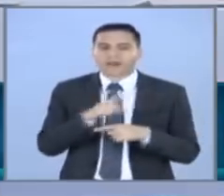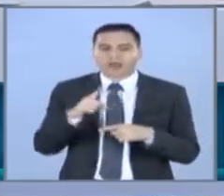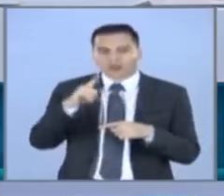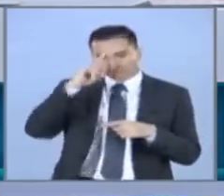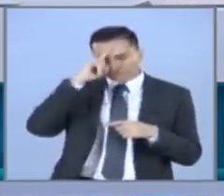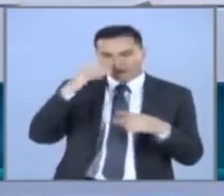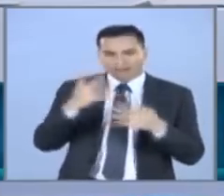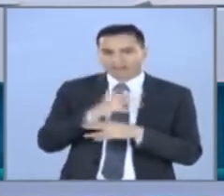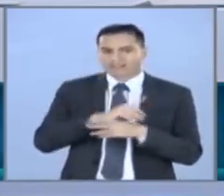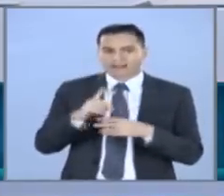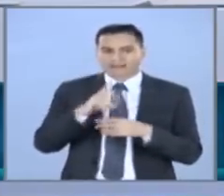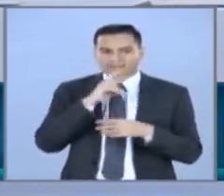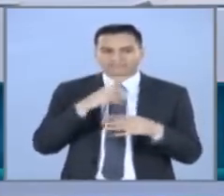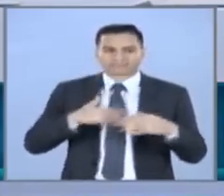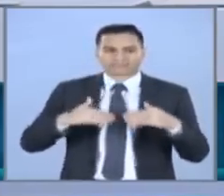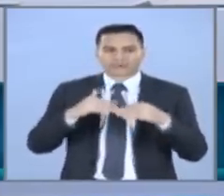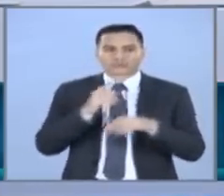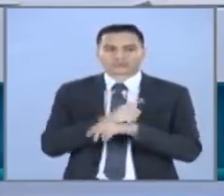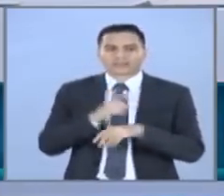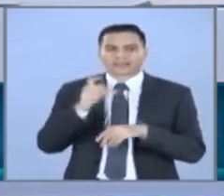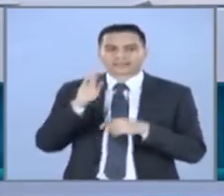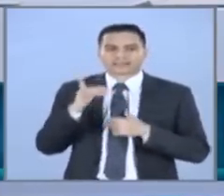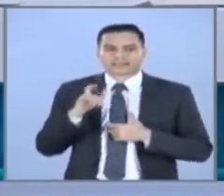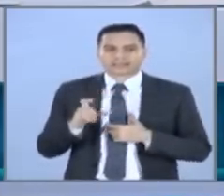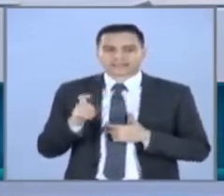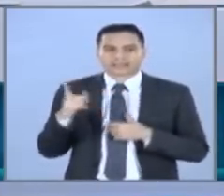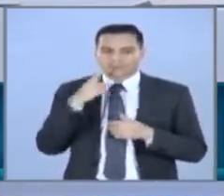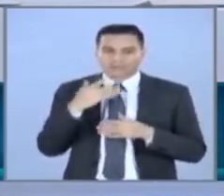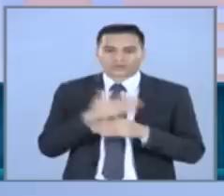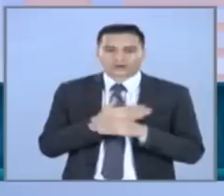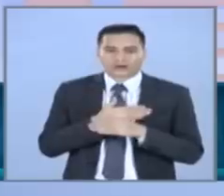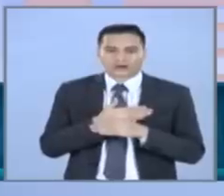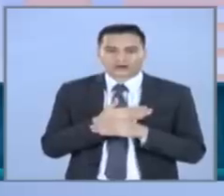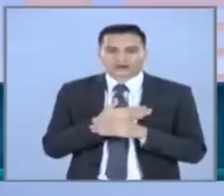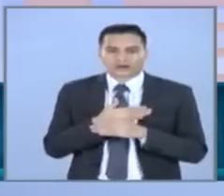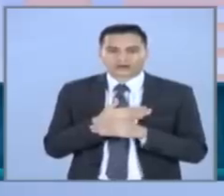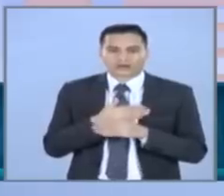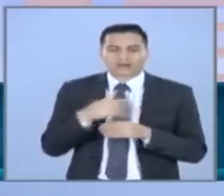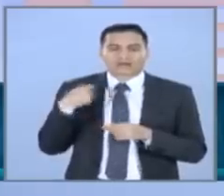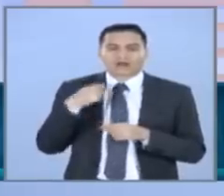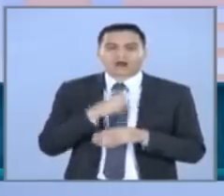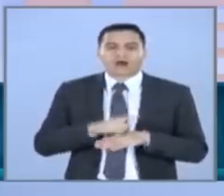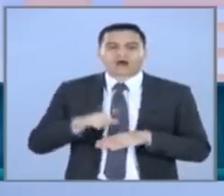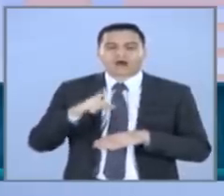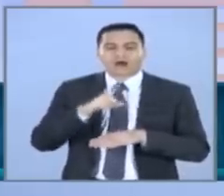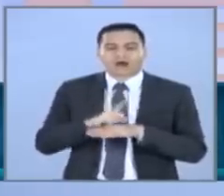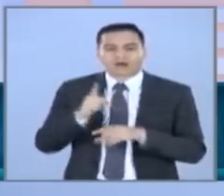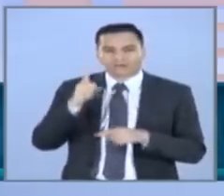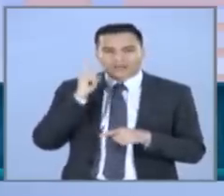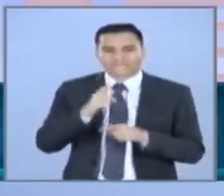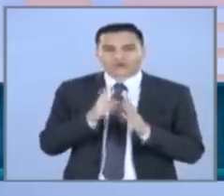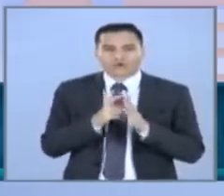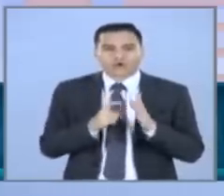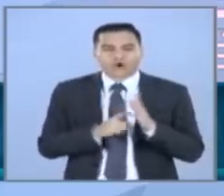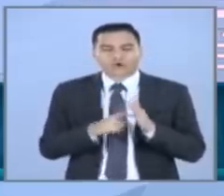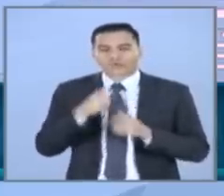للشر. دكتورة نسرين إجابتك غاندي. المهاتما غاندي. وأحمد بيسقفلك